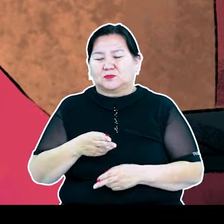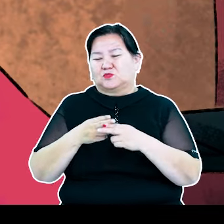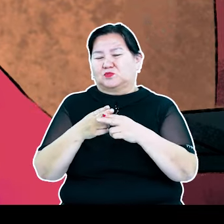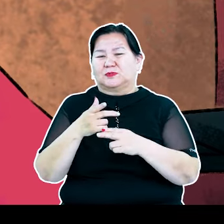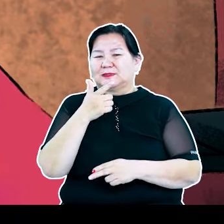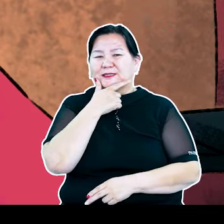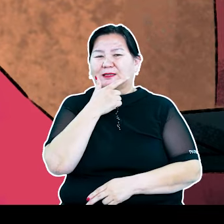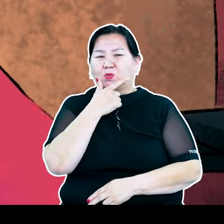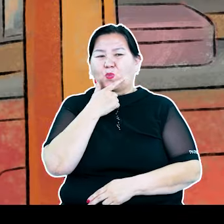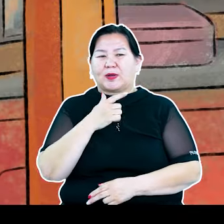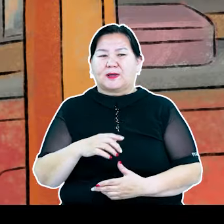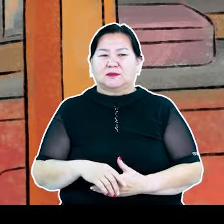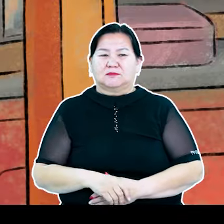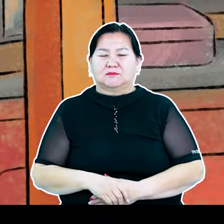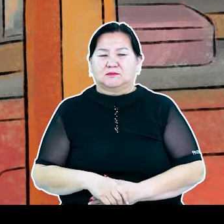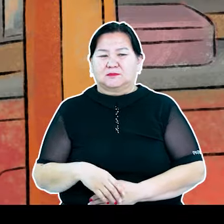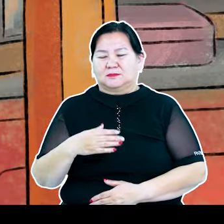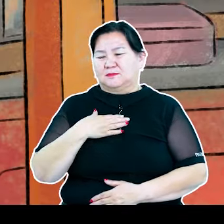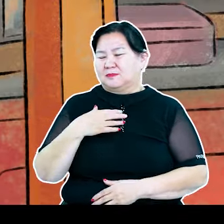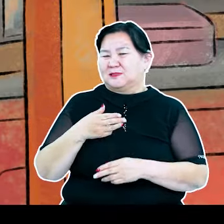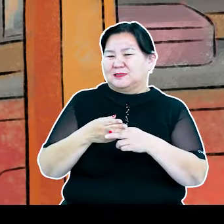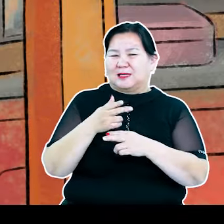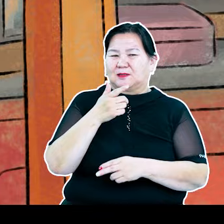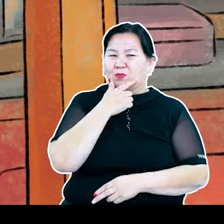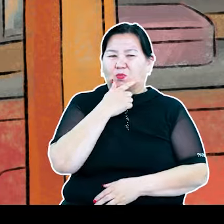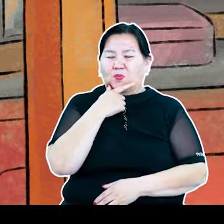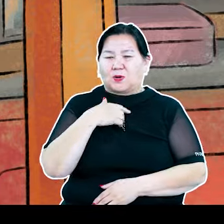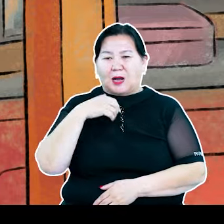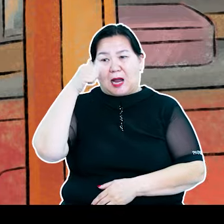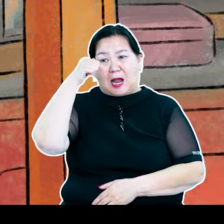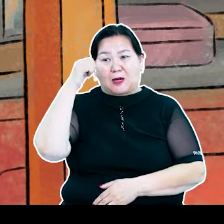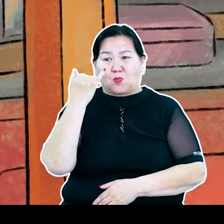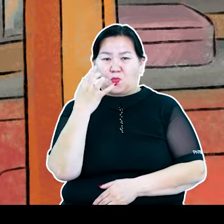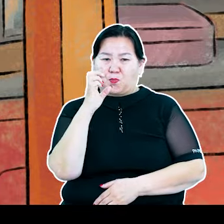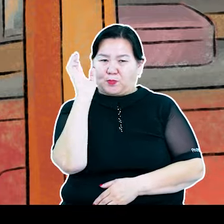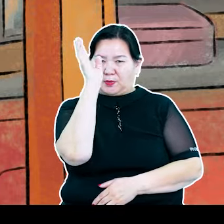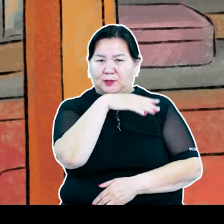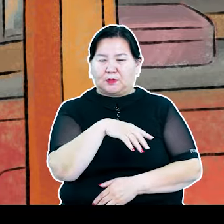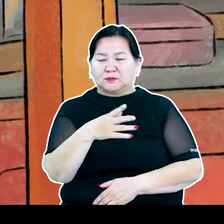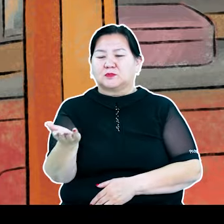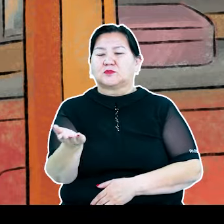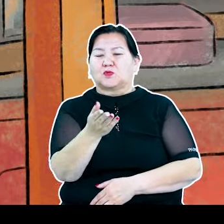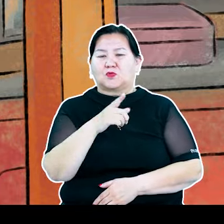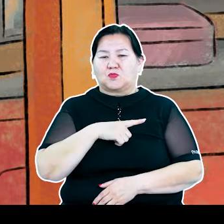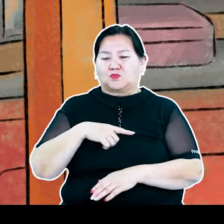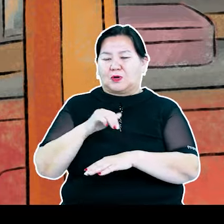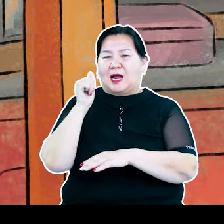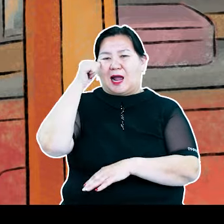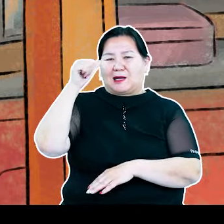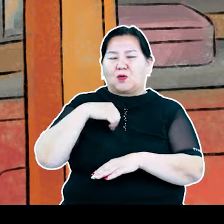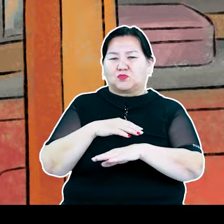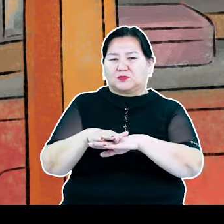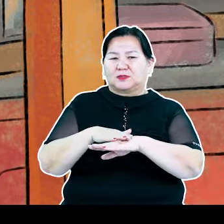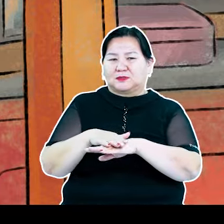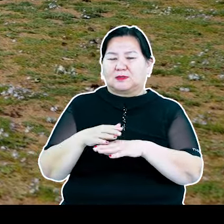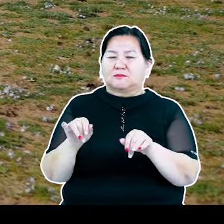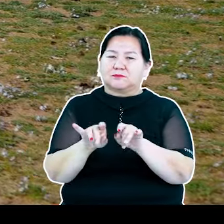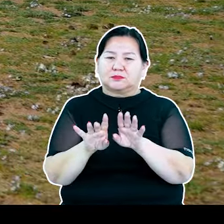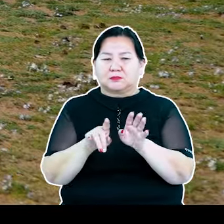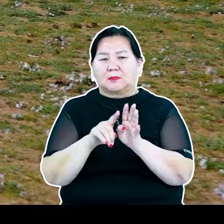чахан одоогоор туслаж чадахгүй. За дабаргалж чадахгүй болов да. Ахнуудахгүй отод явах гэж байгаа. Та эд мань ахыгаа